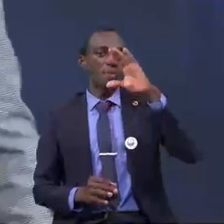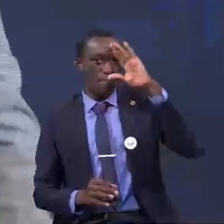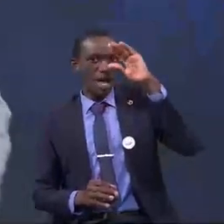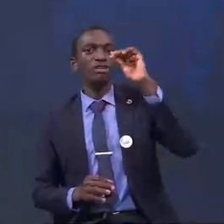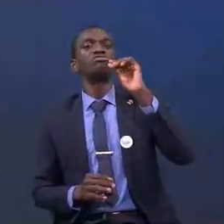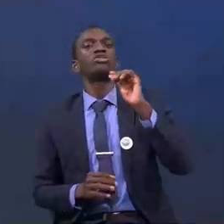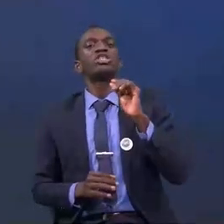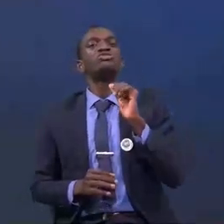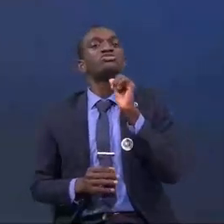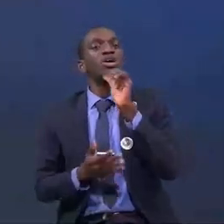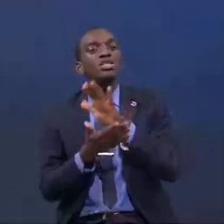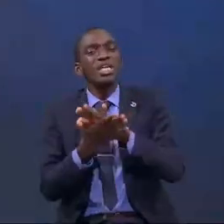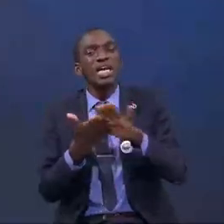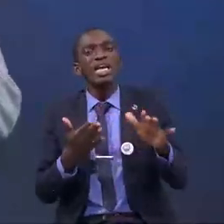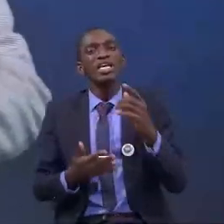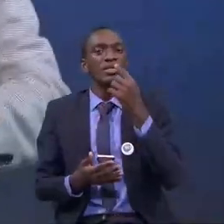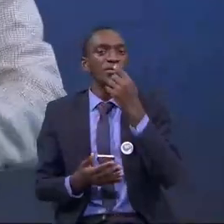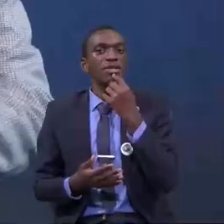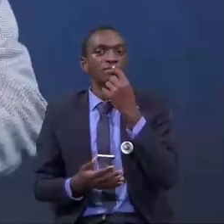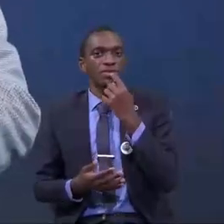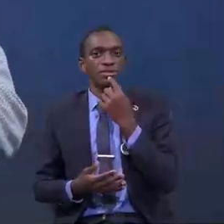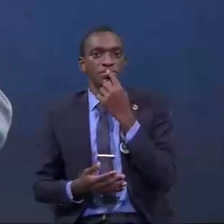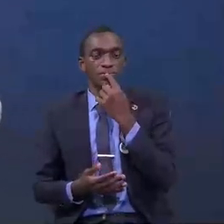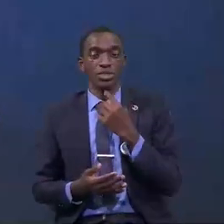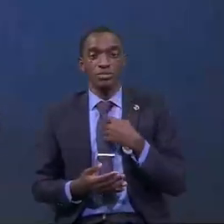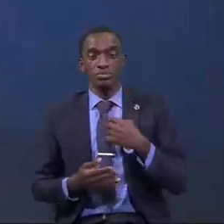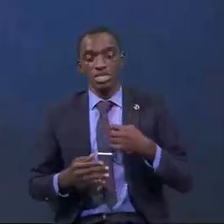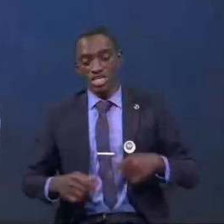Parce que je suis un homme dont les lèvres sont impures.